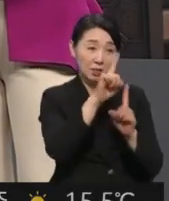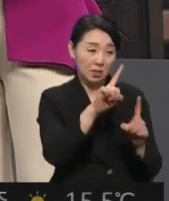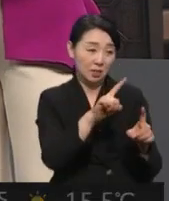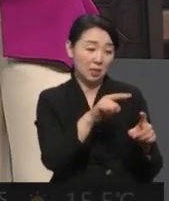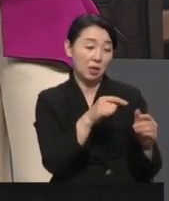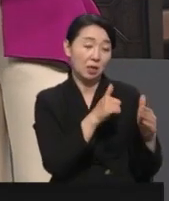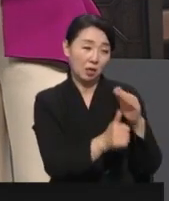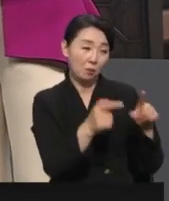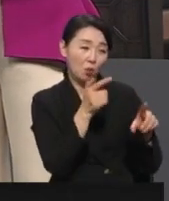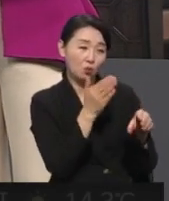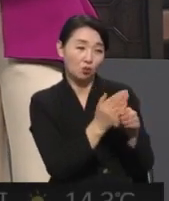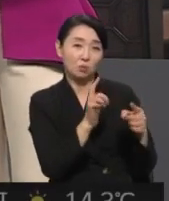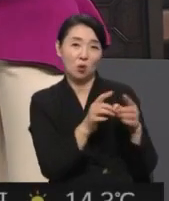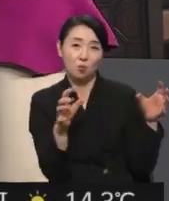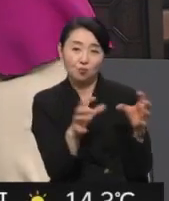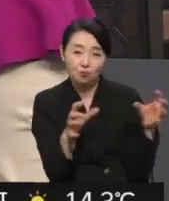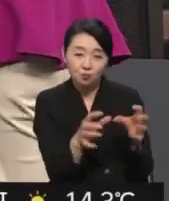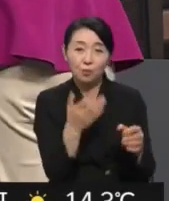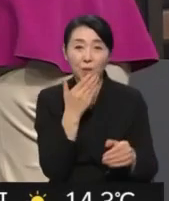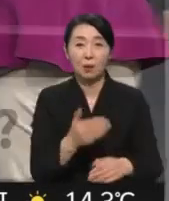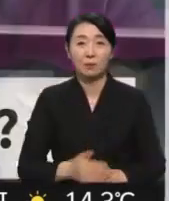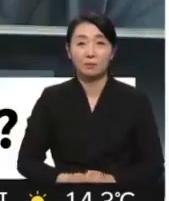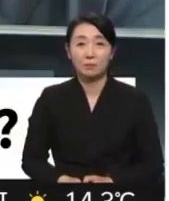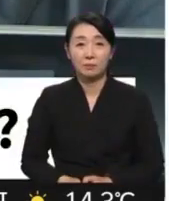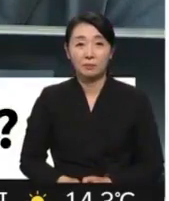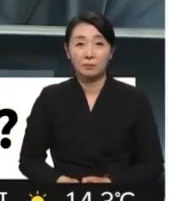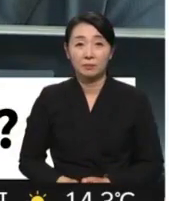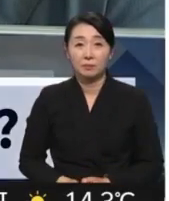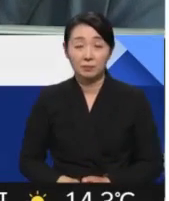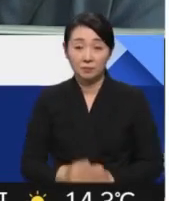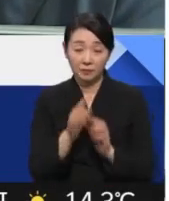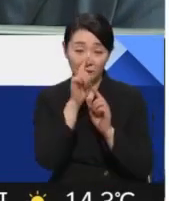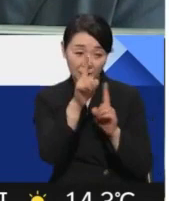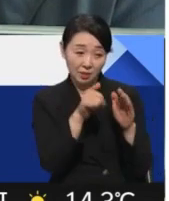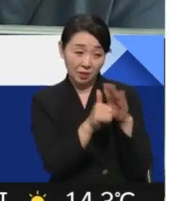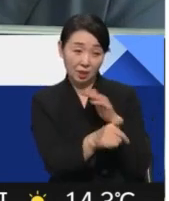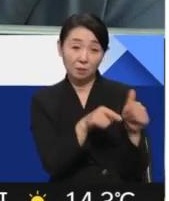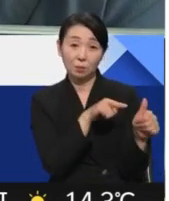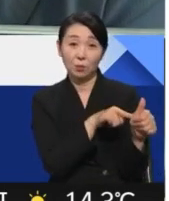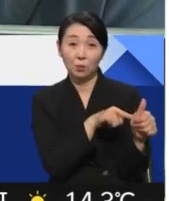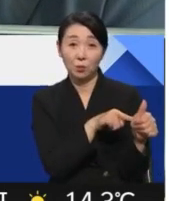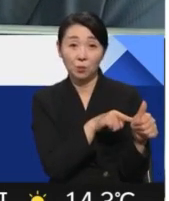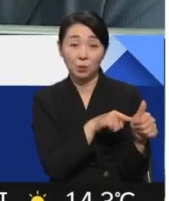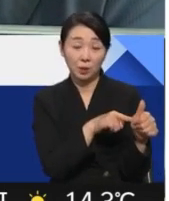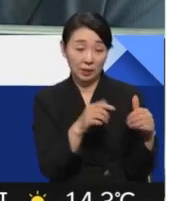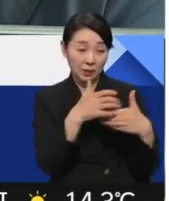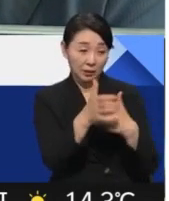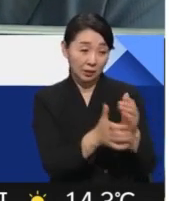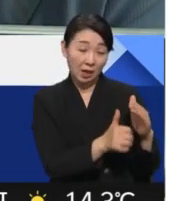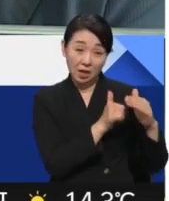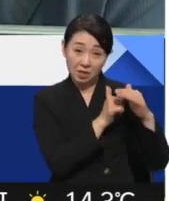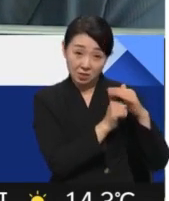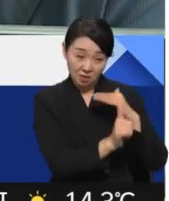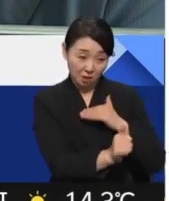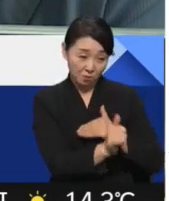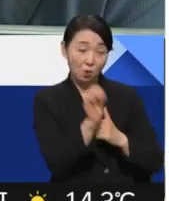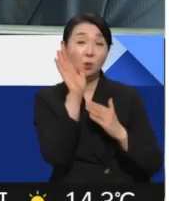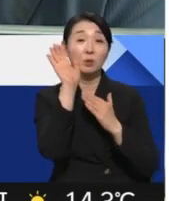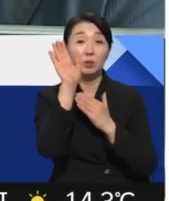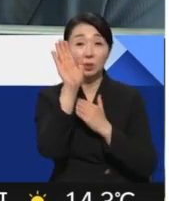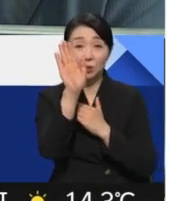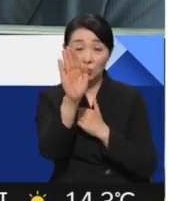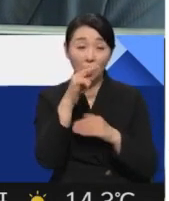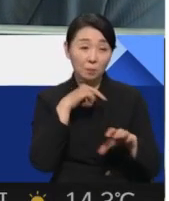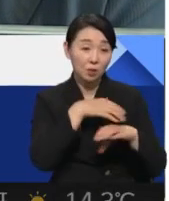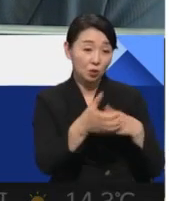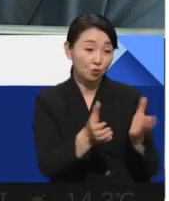수밖에 없는 분위기라고 보고 있습니다. 이재명 대표가 당대표가 된 이후에 소위